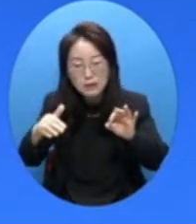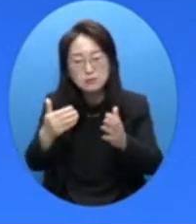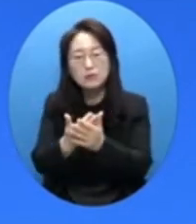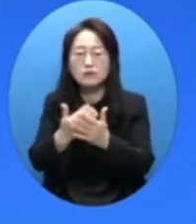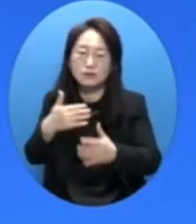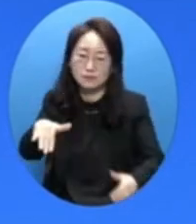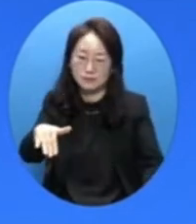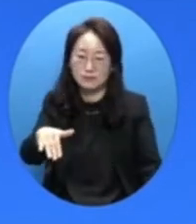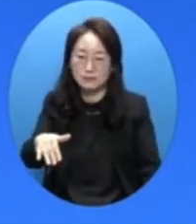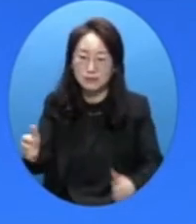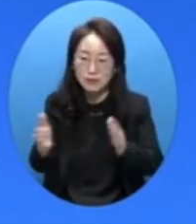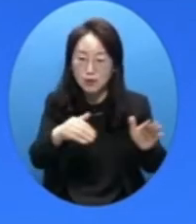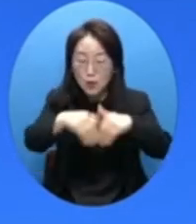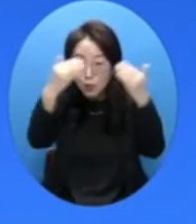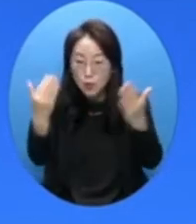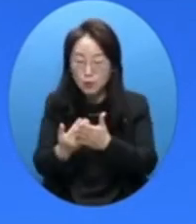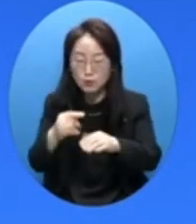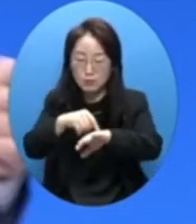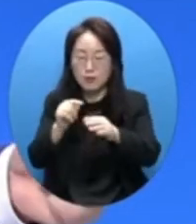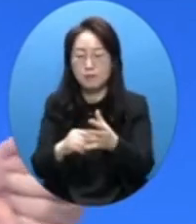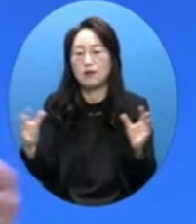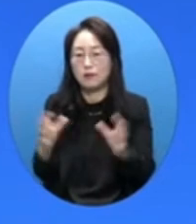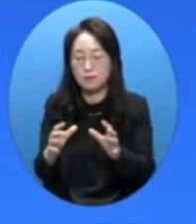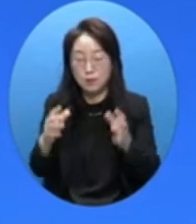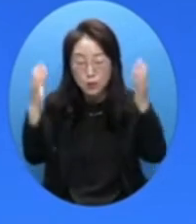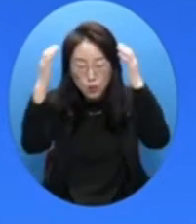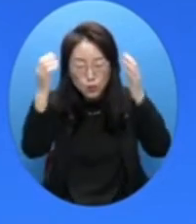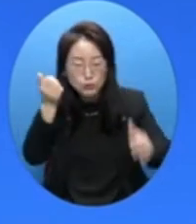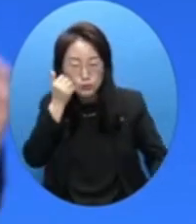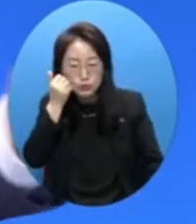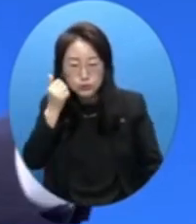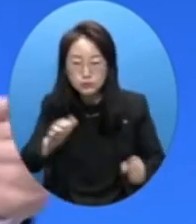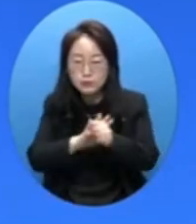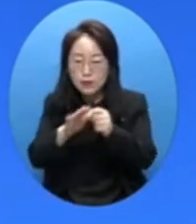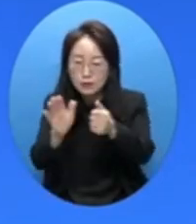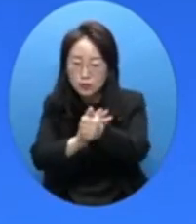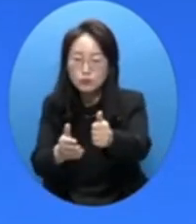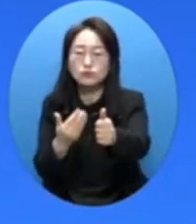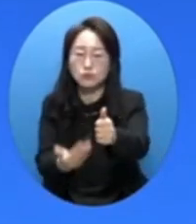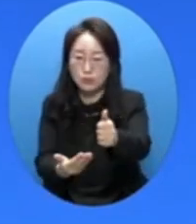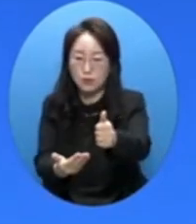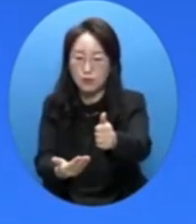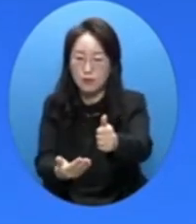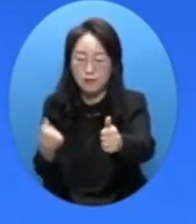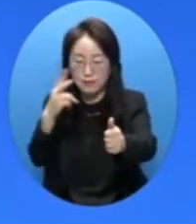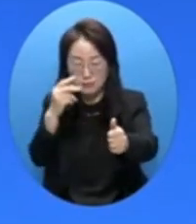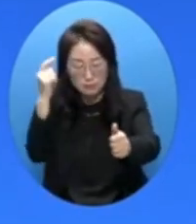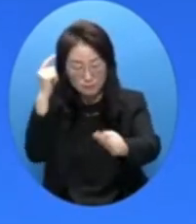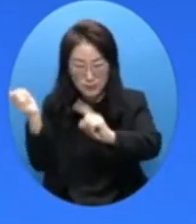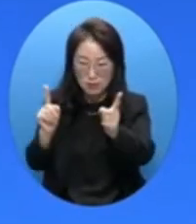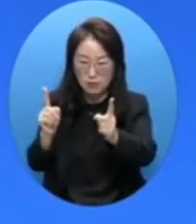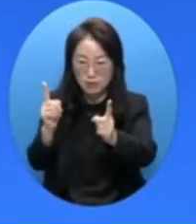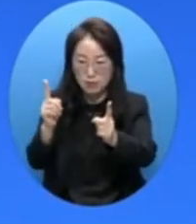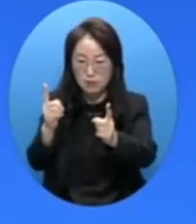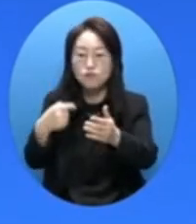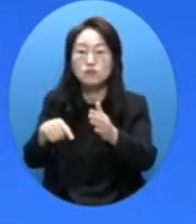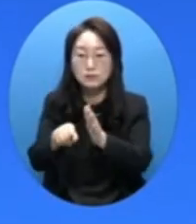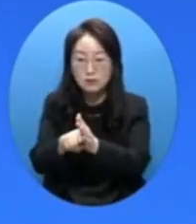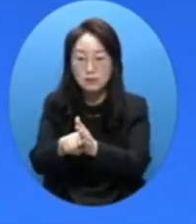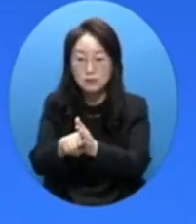모두가 이제 힘을 모아서 이렇게 고난 당한 이웃을 사로로 섬기고 그들이 다시 일어날 수 있도록